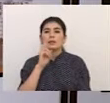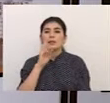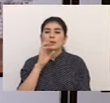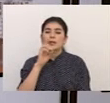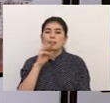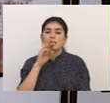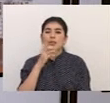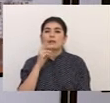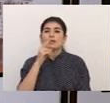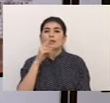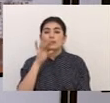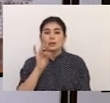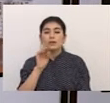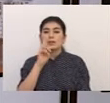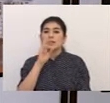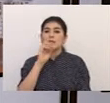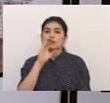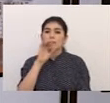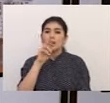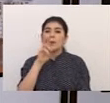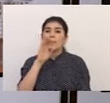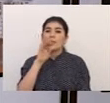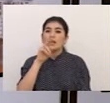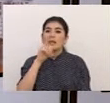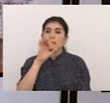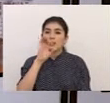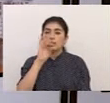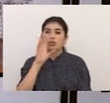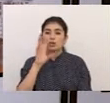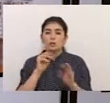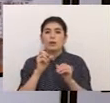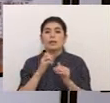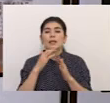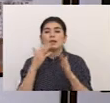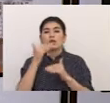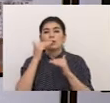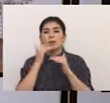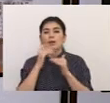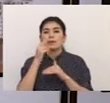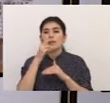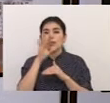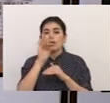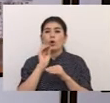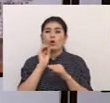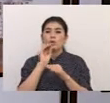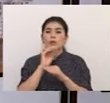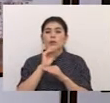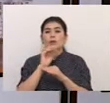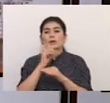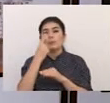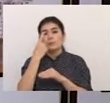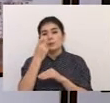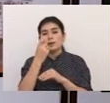ketdi tarkibidagi di kesimlik belgisi hisoblanadi. Keyingi gapimizda ham di qo'shimchasi kesimlikni